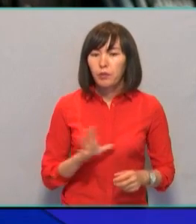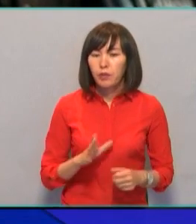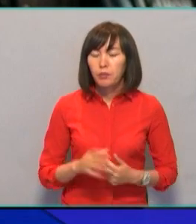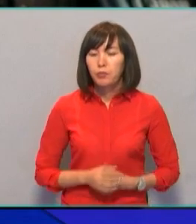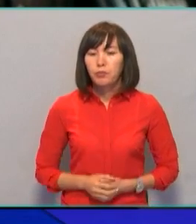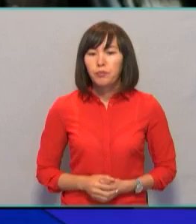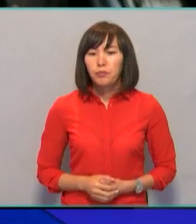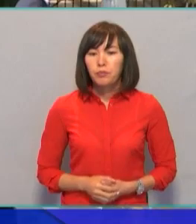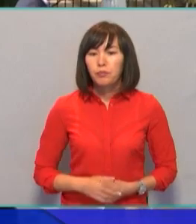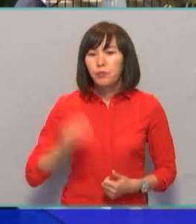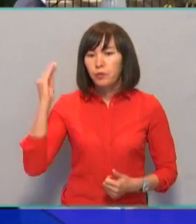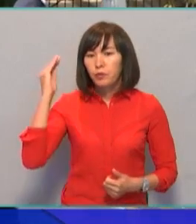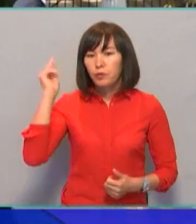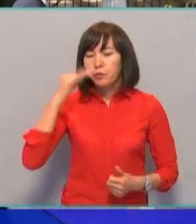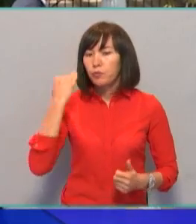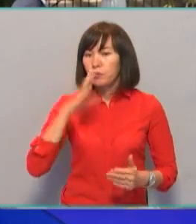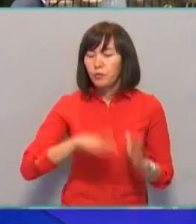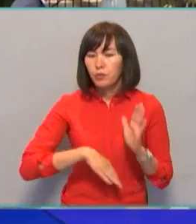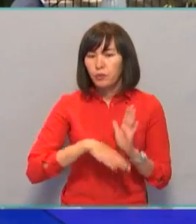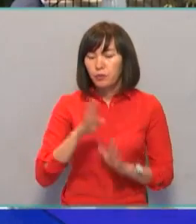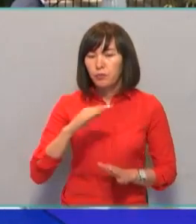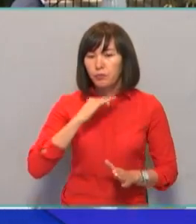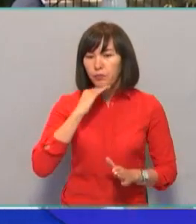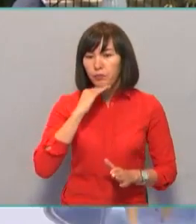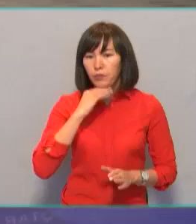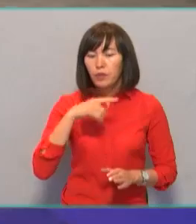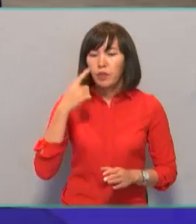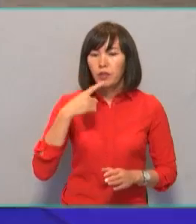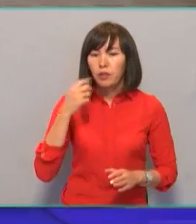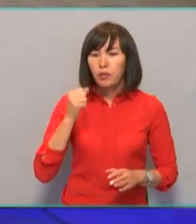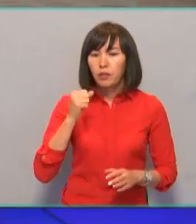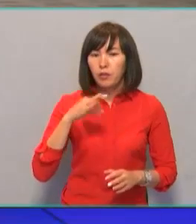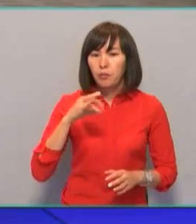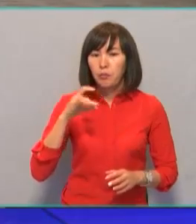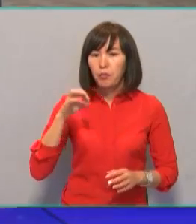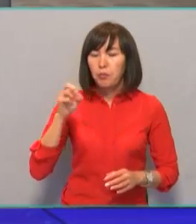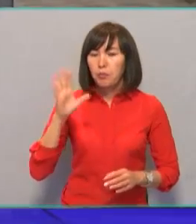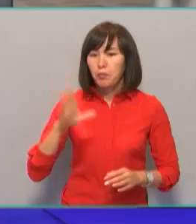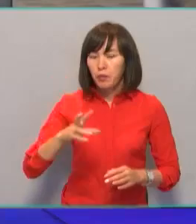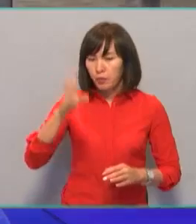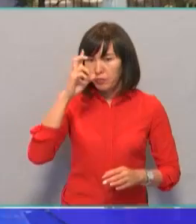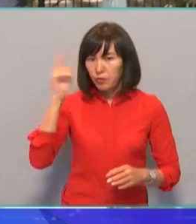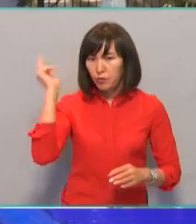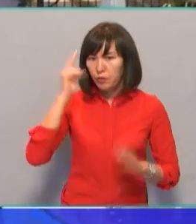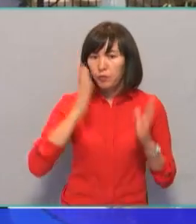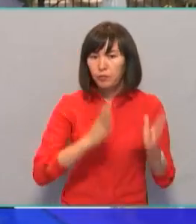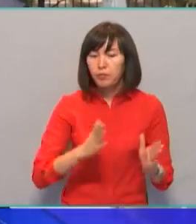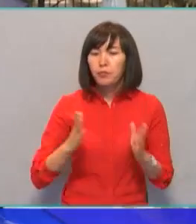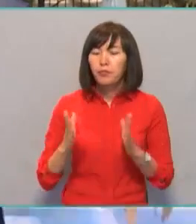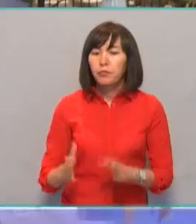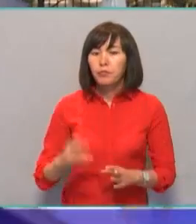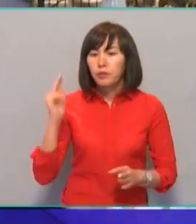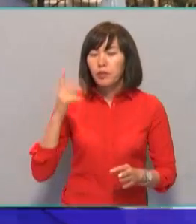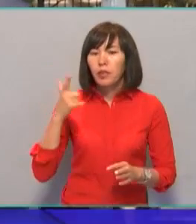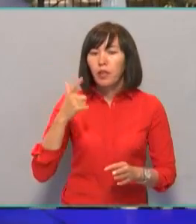болған. Білім сапасы басты назарда, осылай деген Асхат Аймағамбетов, елдегі білім беру жүйесінде